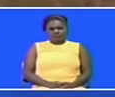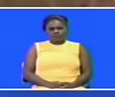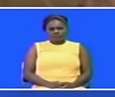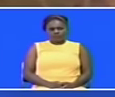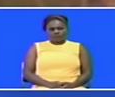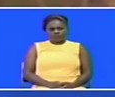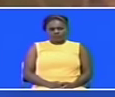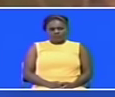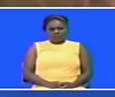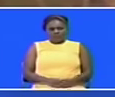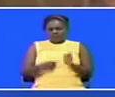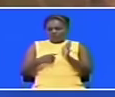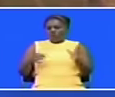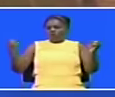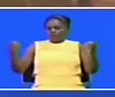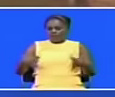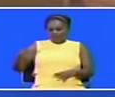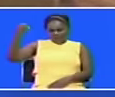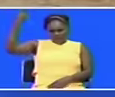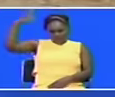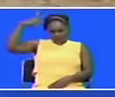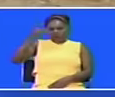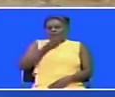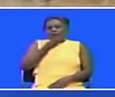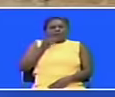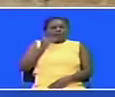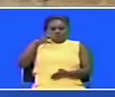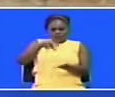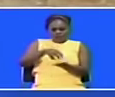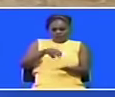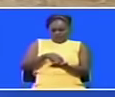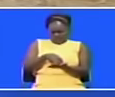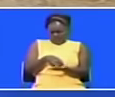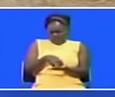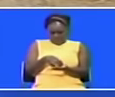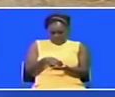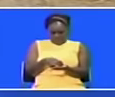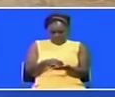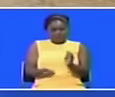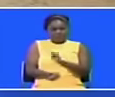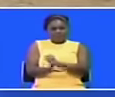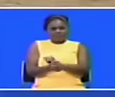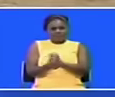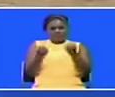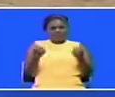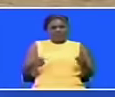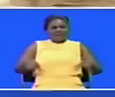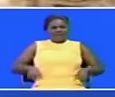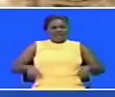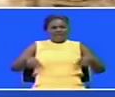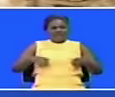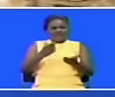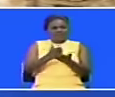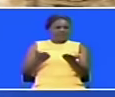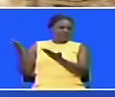Hali ambayo mbali na kudhihirisha makali ya ukame katika kaunti ya Marsabit, inaelezea kwa kina ugumu walionao wafugaji katika sehemu